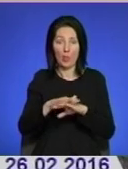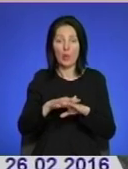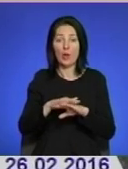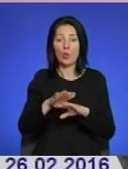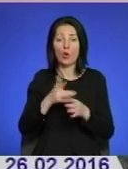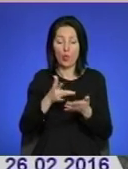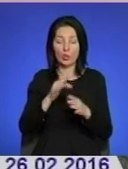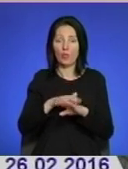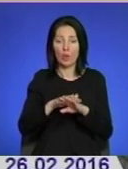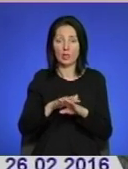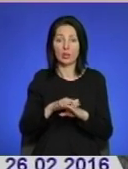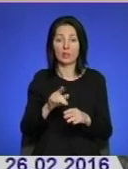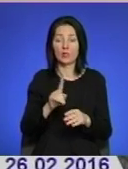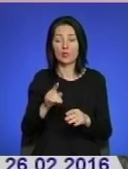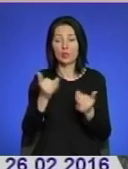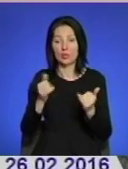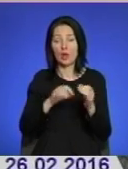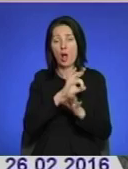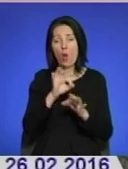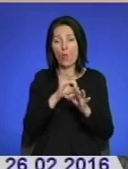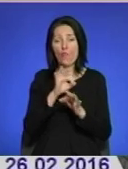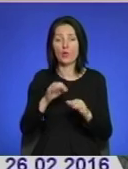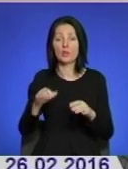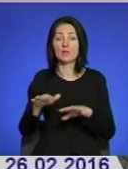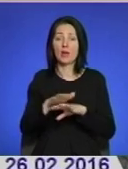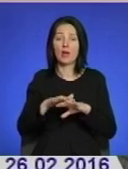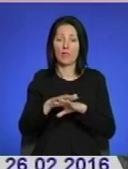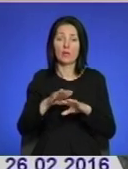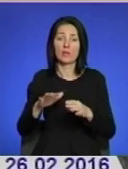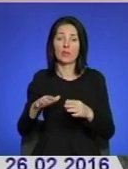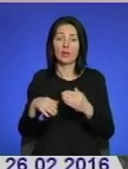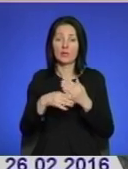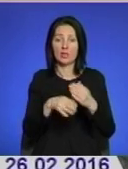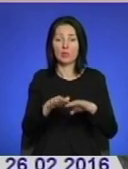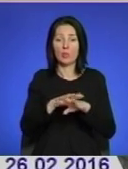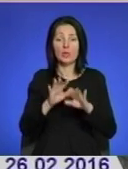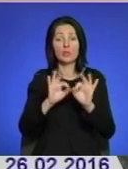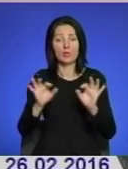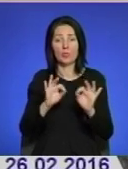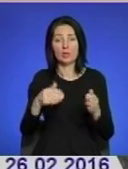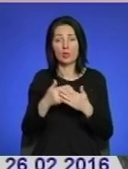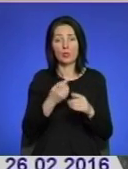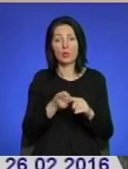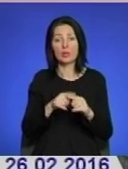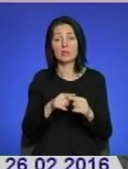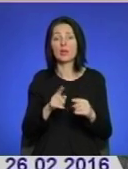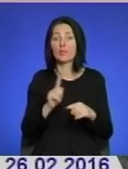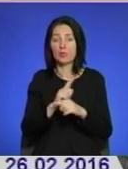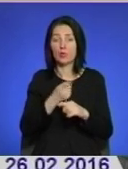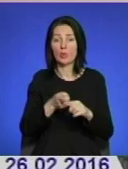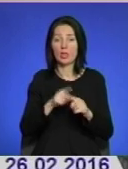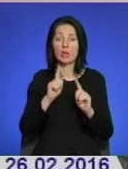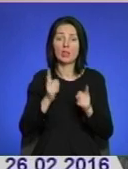то, що зараз бурно обговорюється в засобах масової інформації. Тобто ті критерії, які